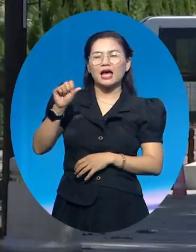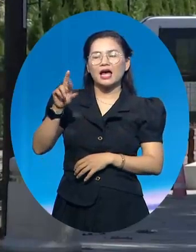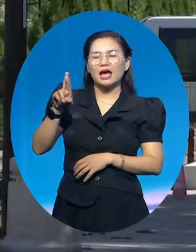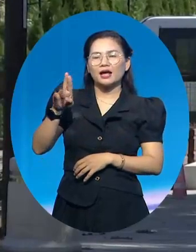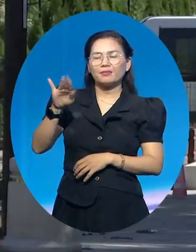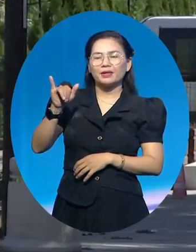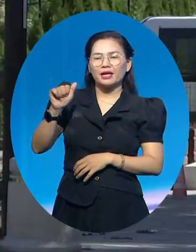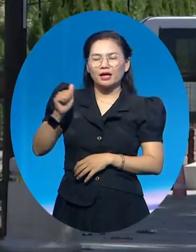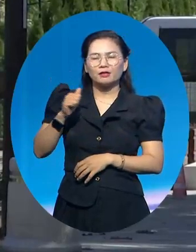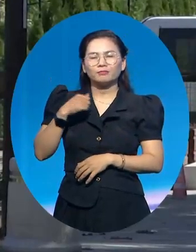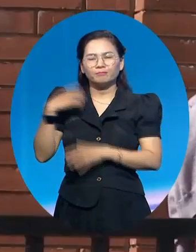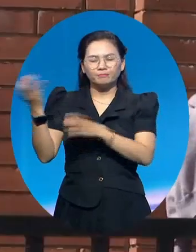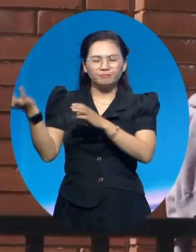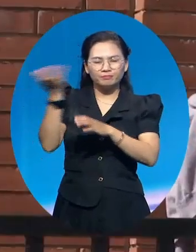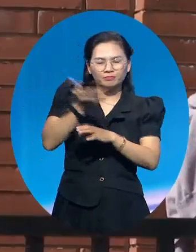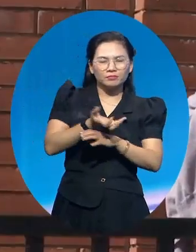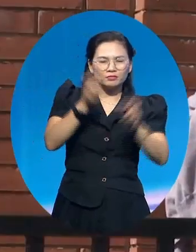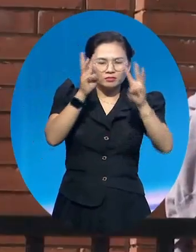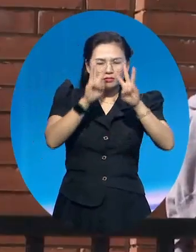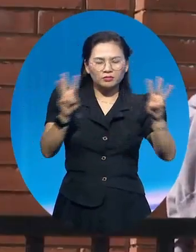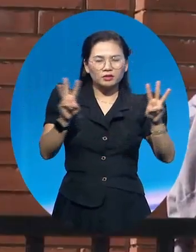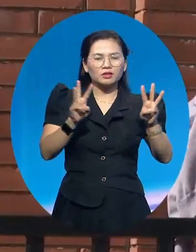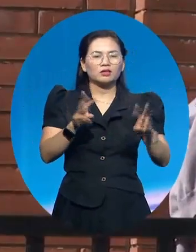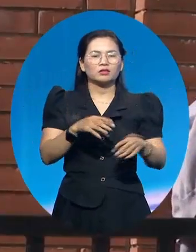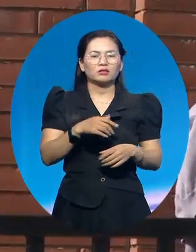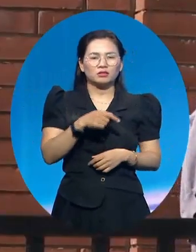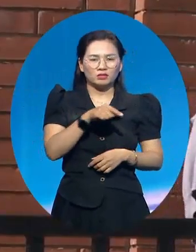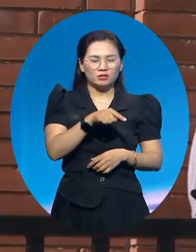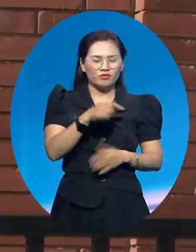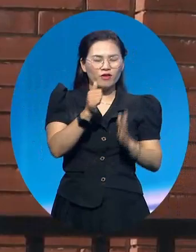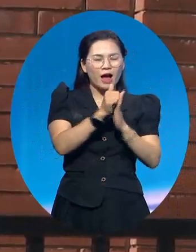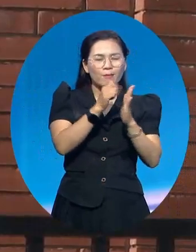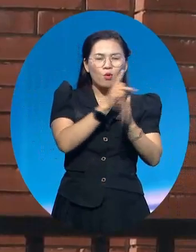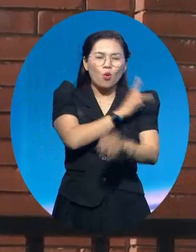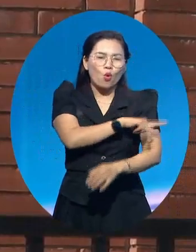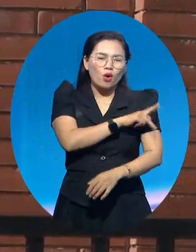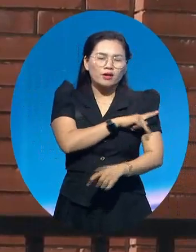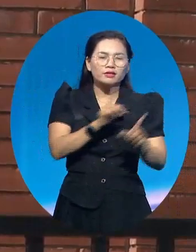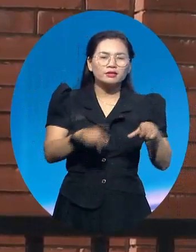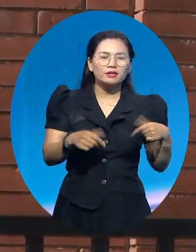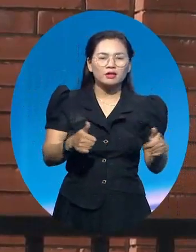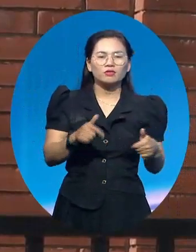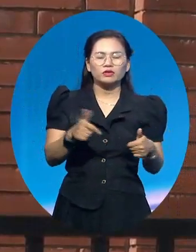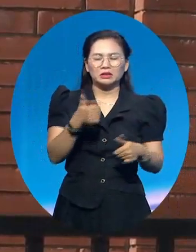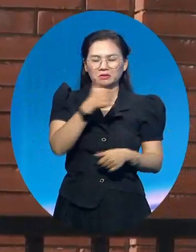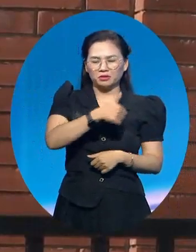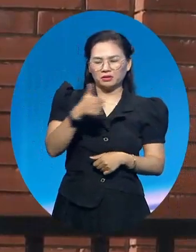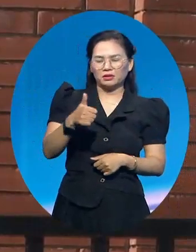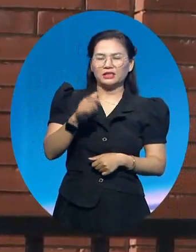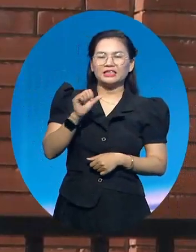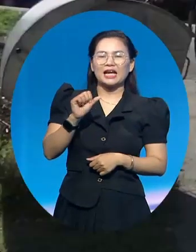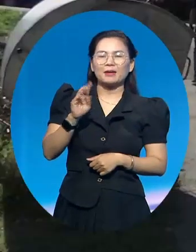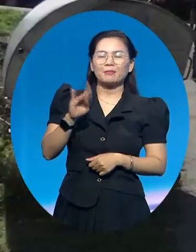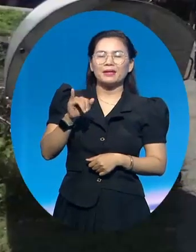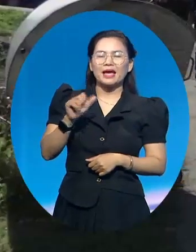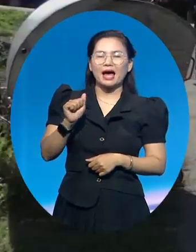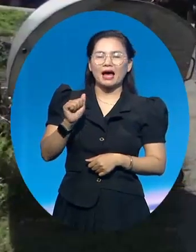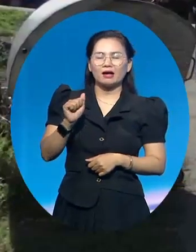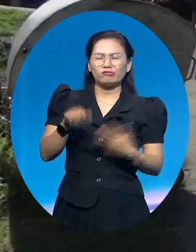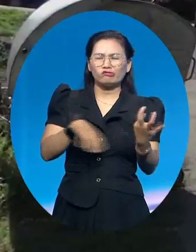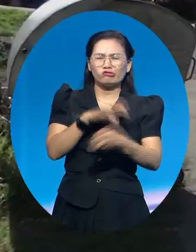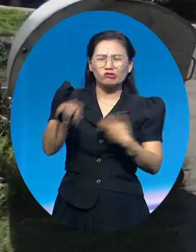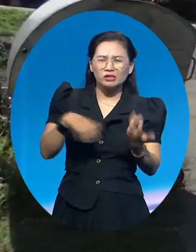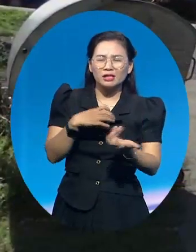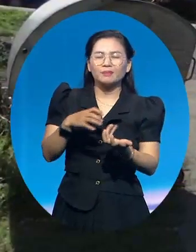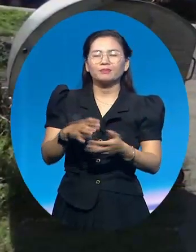NATO dẫn đầu phải nắm quyền điều hành cơ quan thực thi pháp luật ở miền Bắc Kosovo, nơi có đa số dân là người Serbia. Còn theo